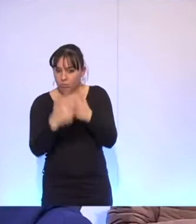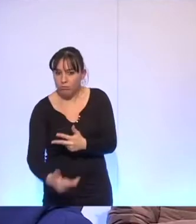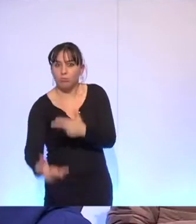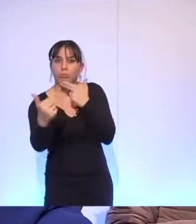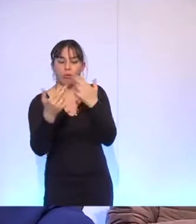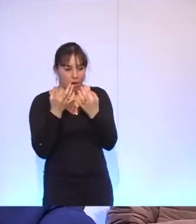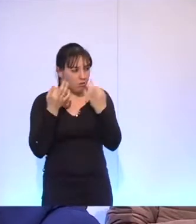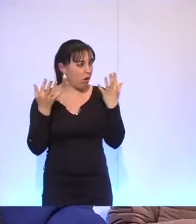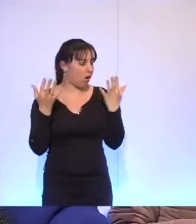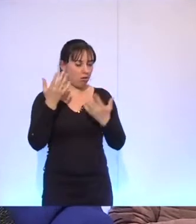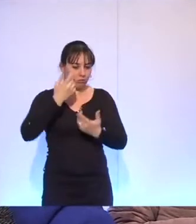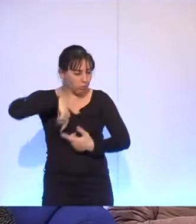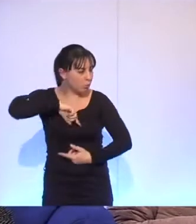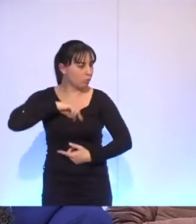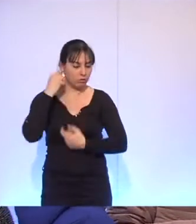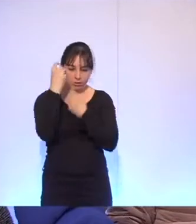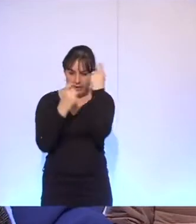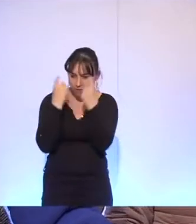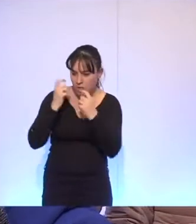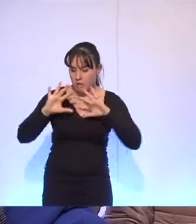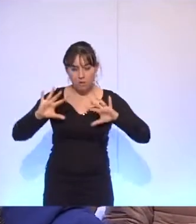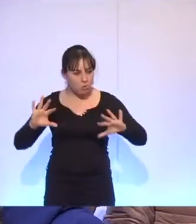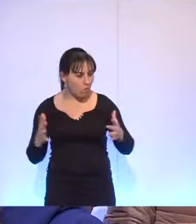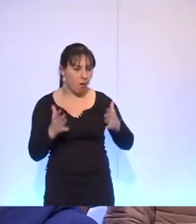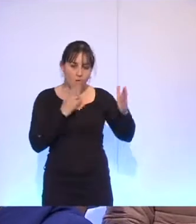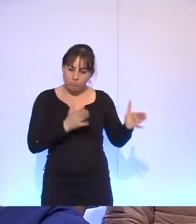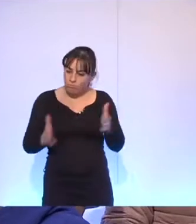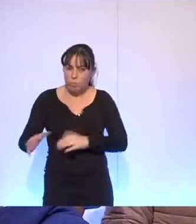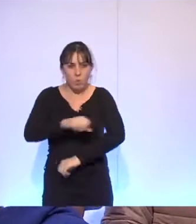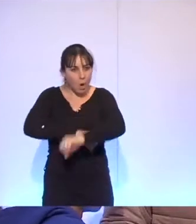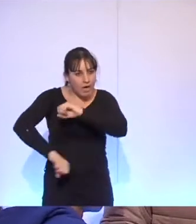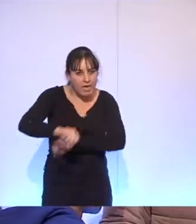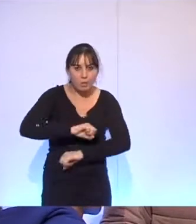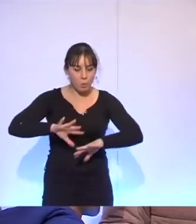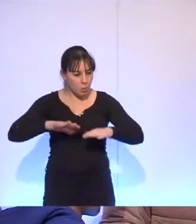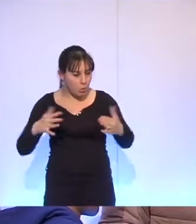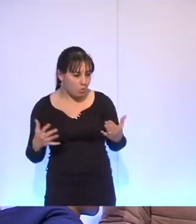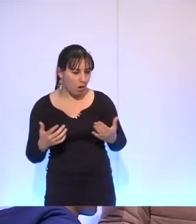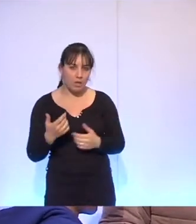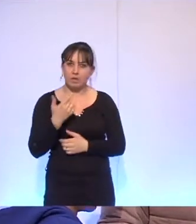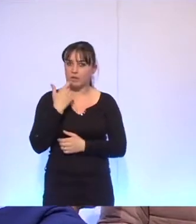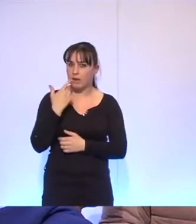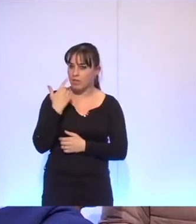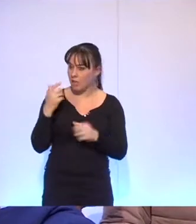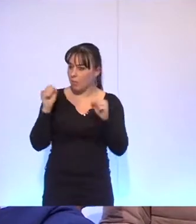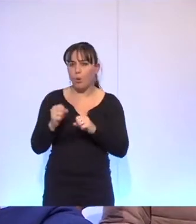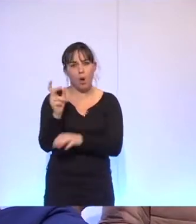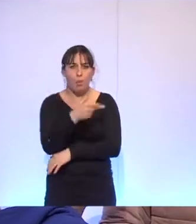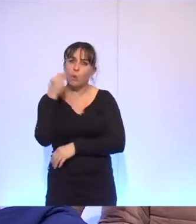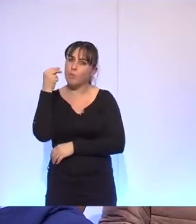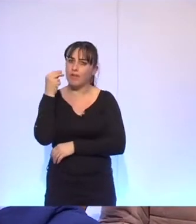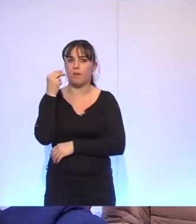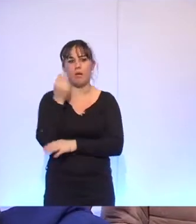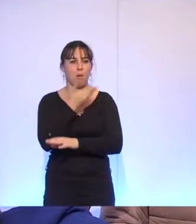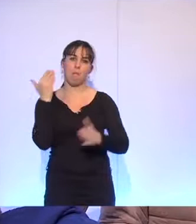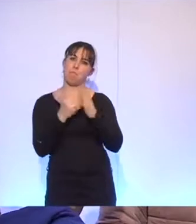le temps de nous poser pour voir comment structurer l'hébergement d'urgence de façon plus humaine